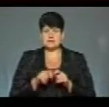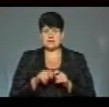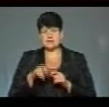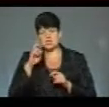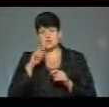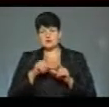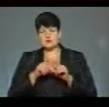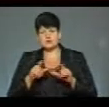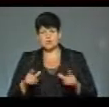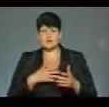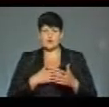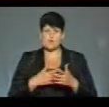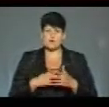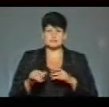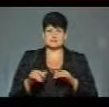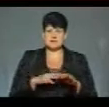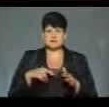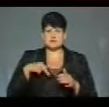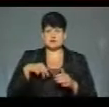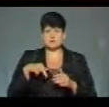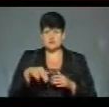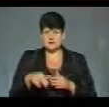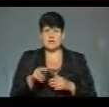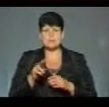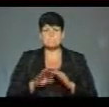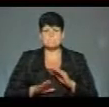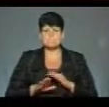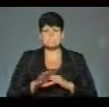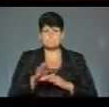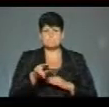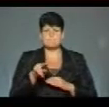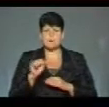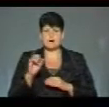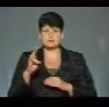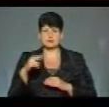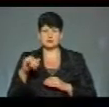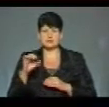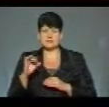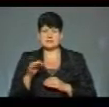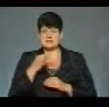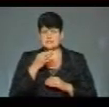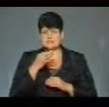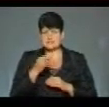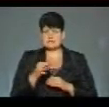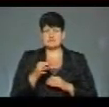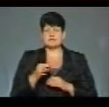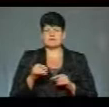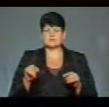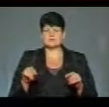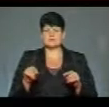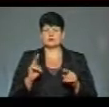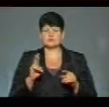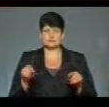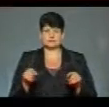державні установи, громадські заклади, пішохідні переходи та пандуси, повідомив засновник проєкту Дмитро Щебетюк.